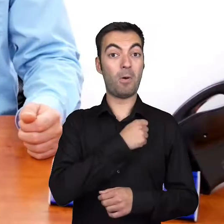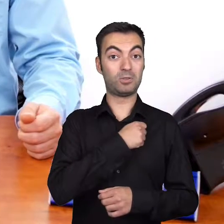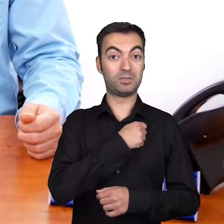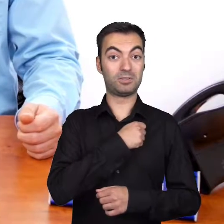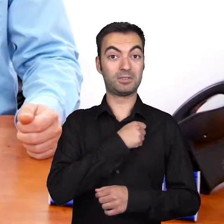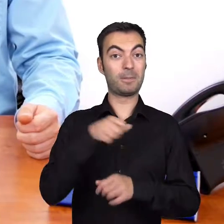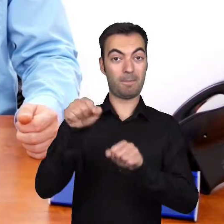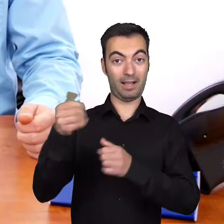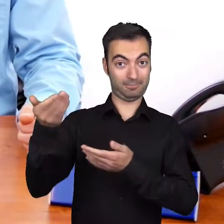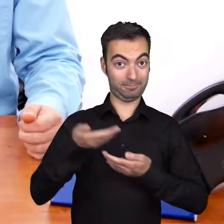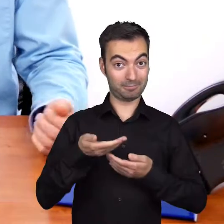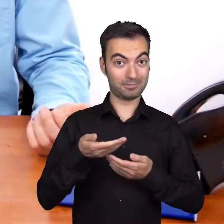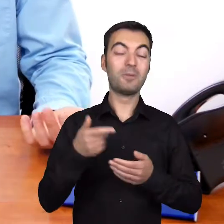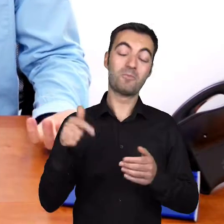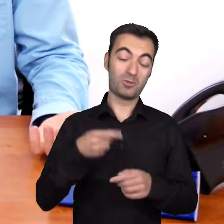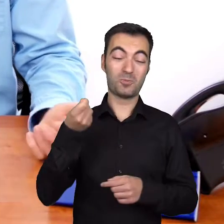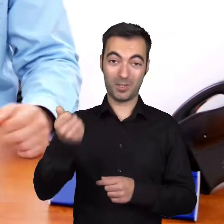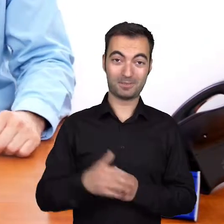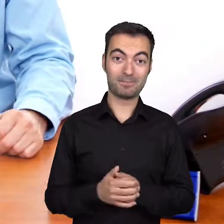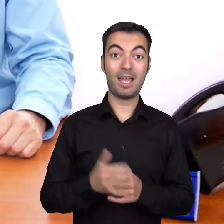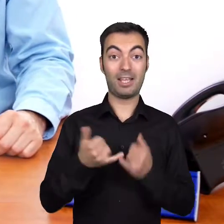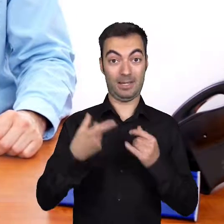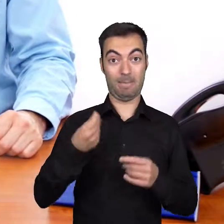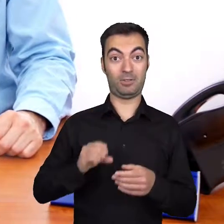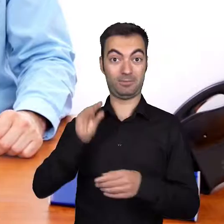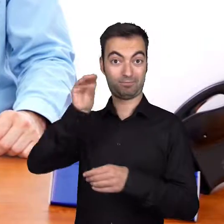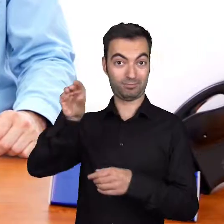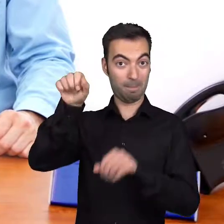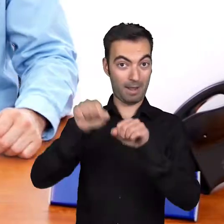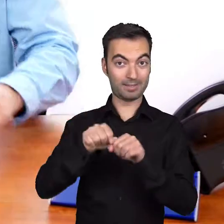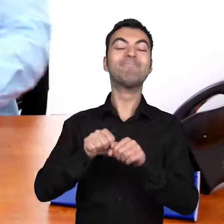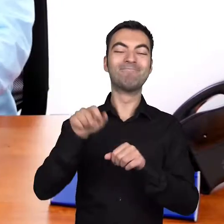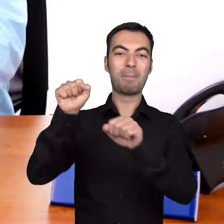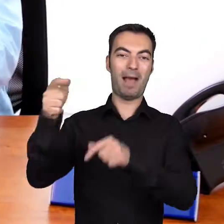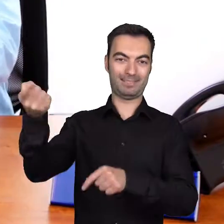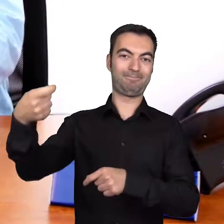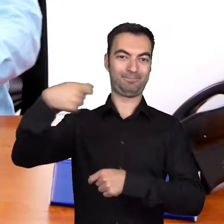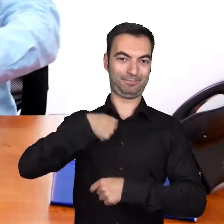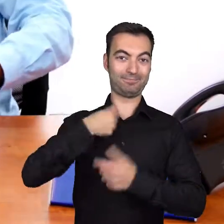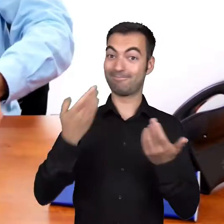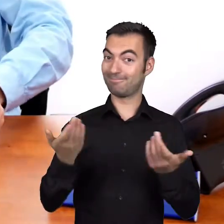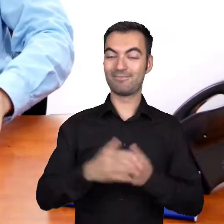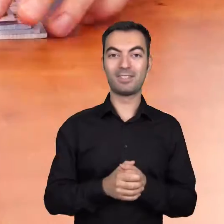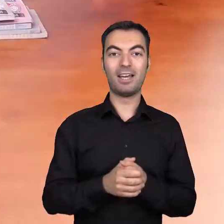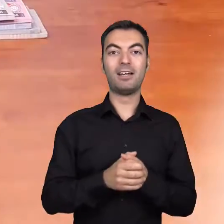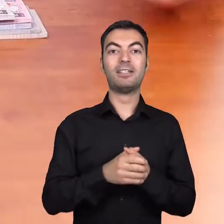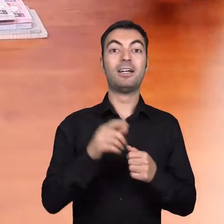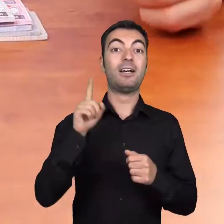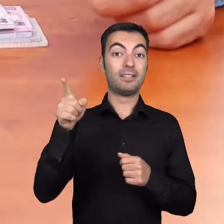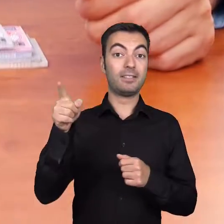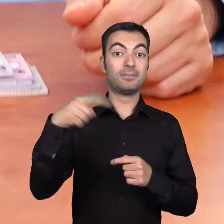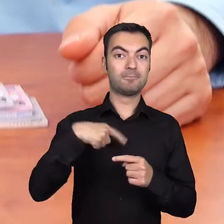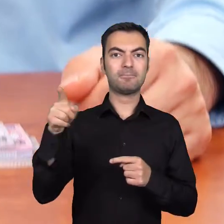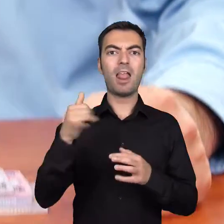Pożyczasz pieniądze z banku, płacisz za to. Wpłacasz pieniądze do banku, to bank płaci tobie. To,